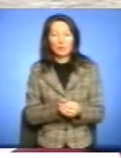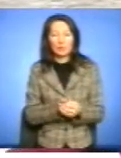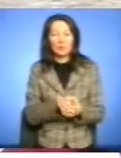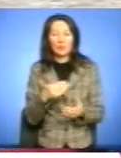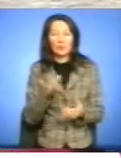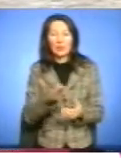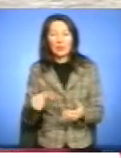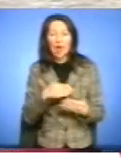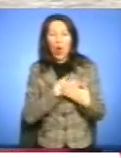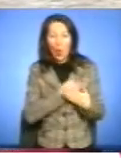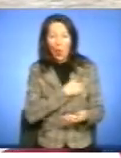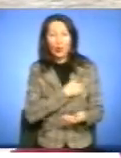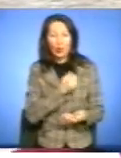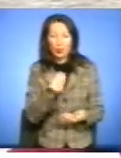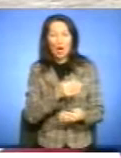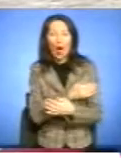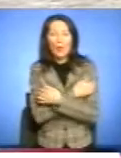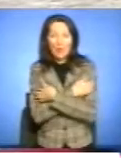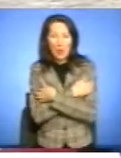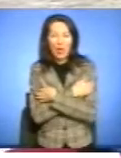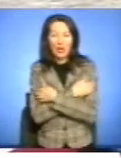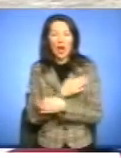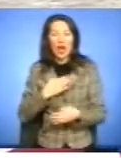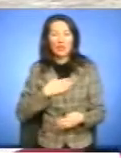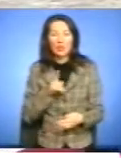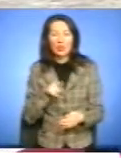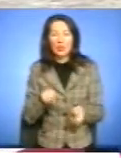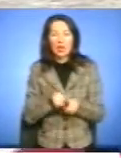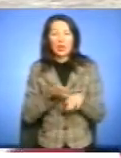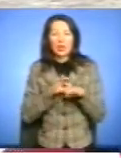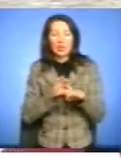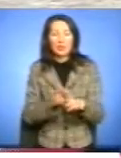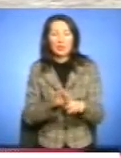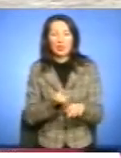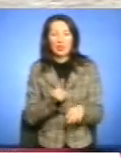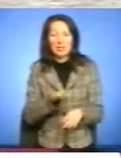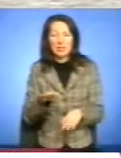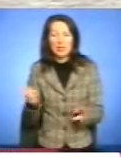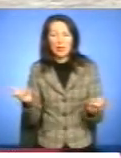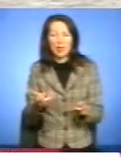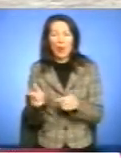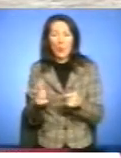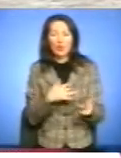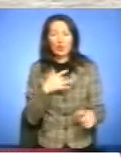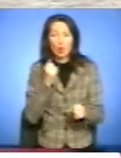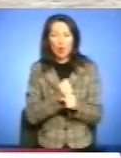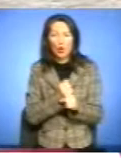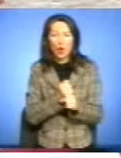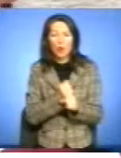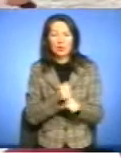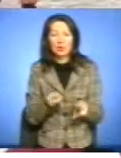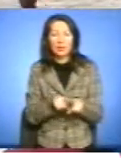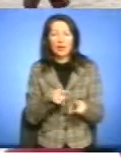Вони хочуть, щоб їх обнімали. А в нас щось так ведеться, що з дітьми треба поводитись строго, тому що якась така в